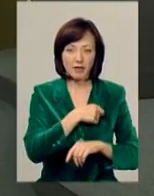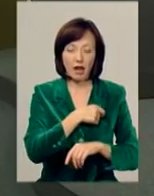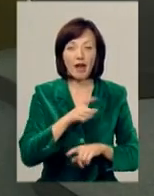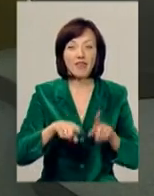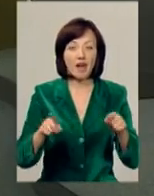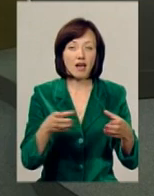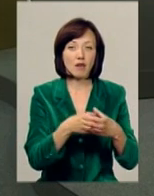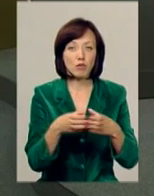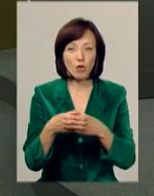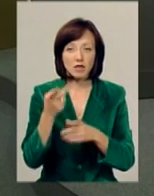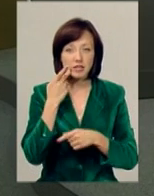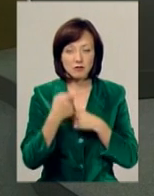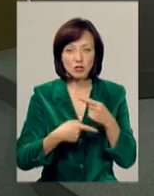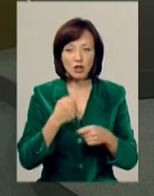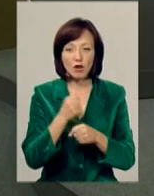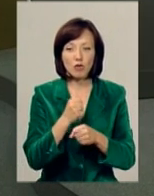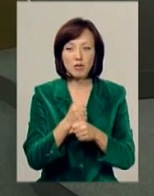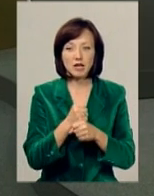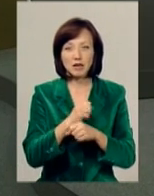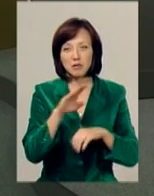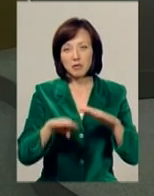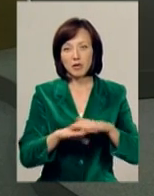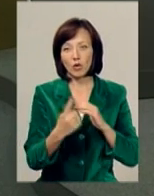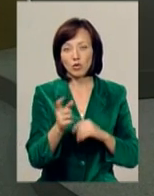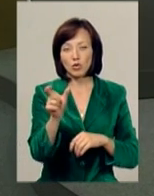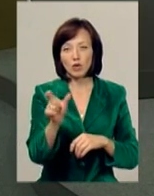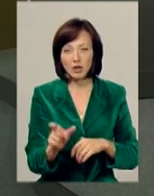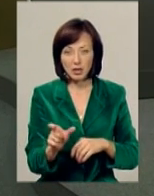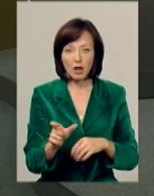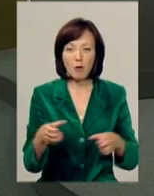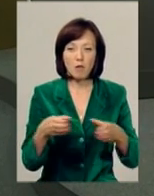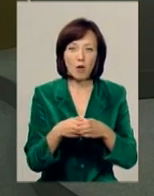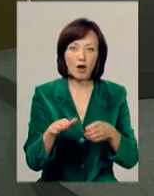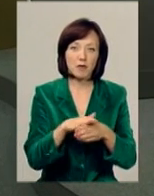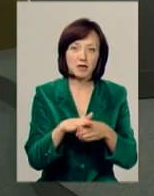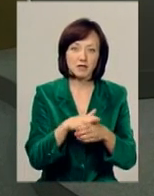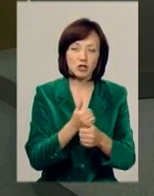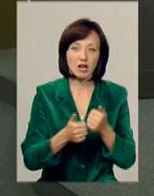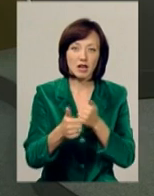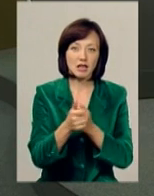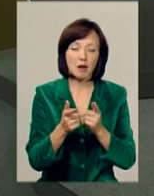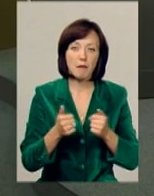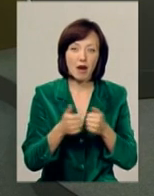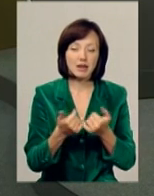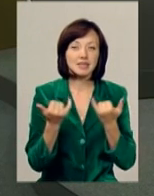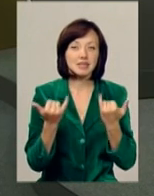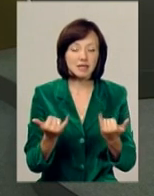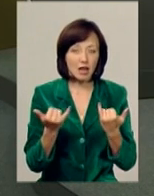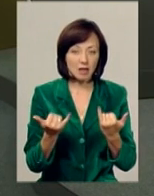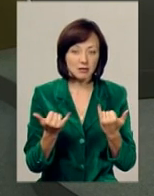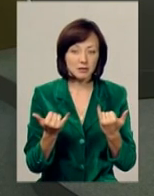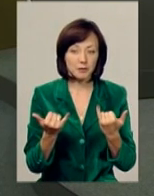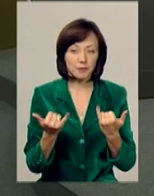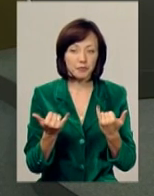деякі блоки зазвичай робились під лідера наприклад там блок і прізвище лідера партії е зараз